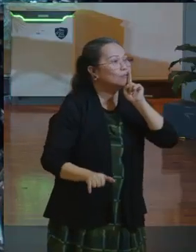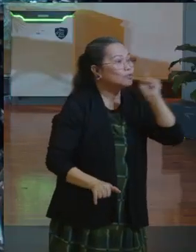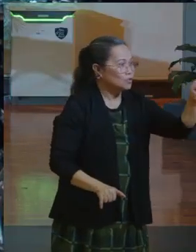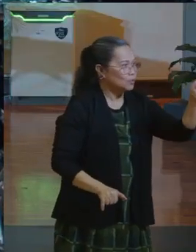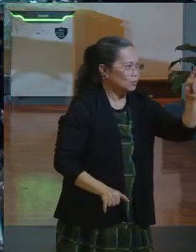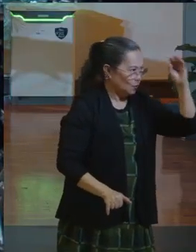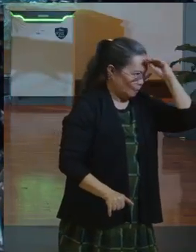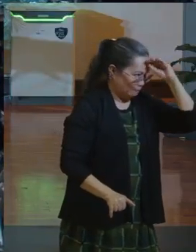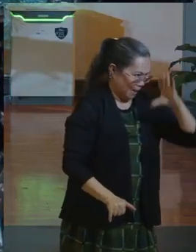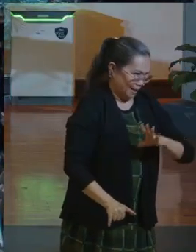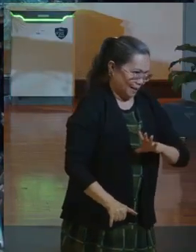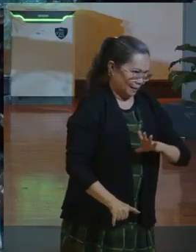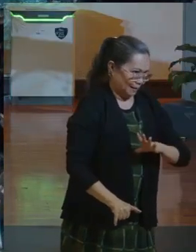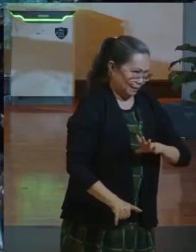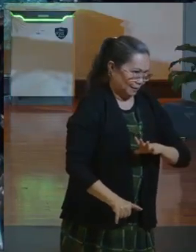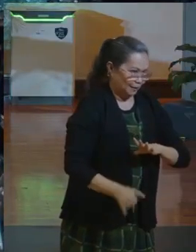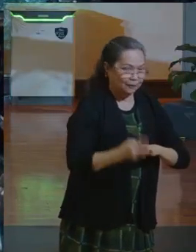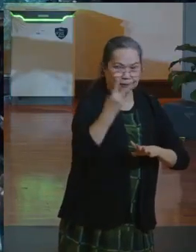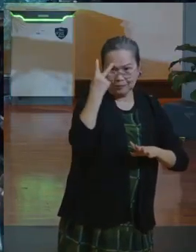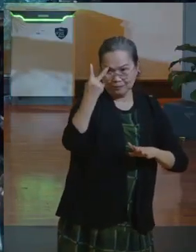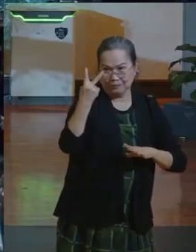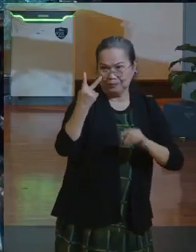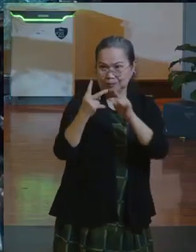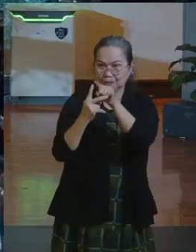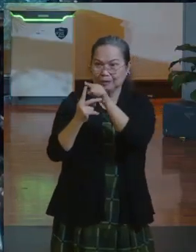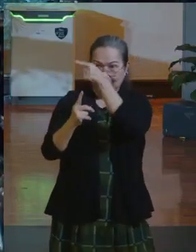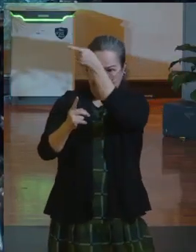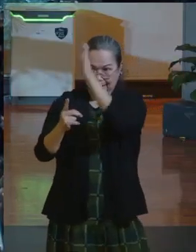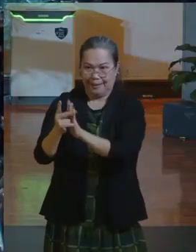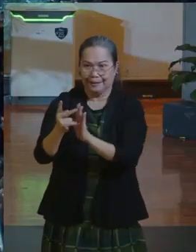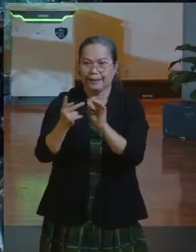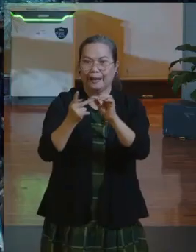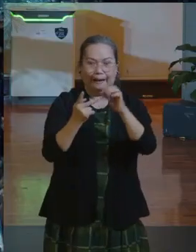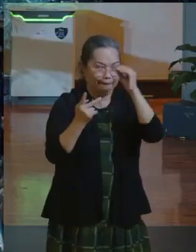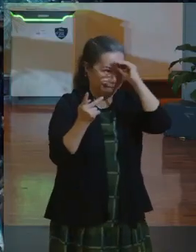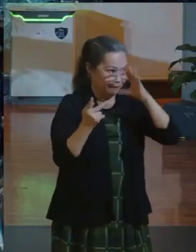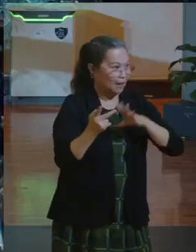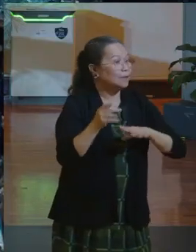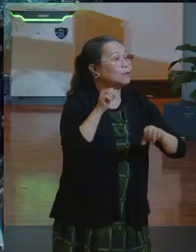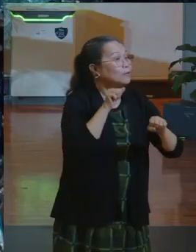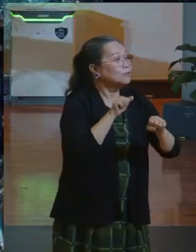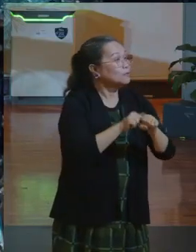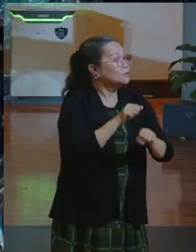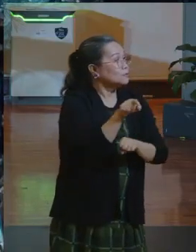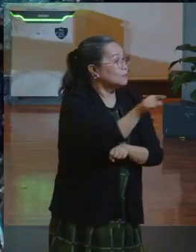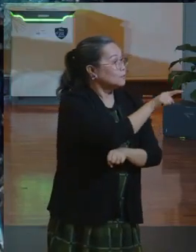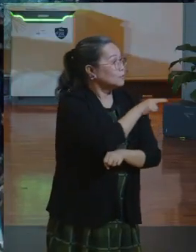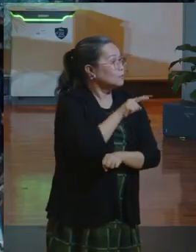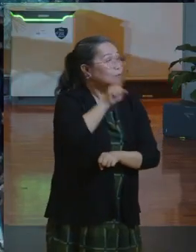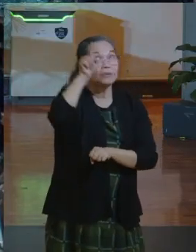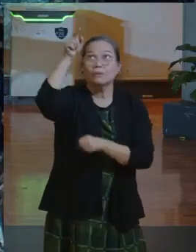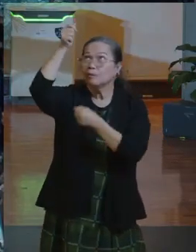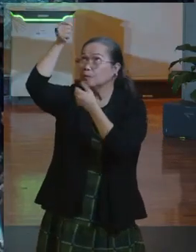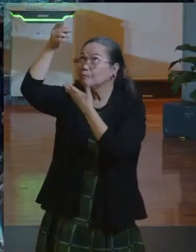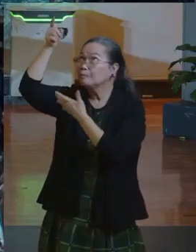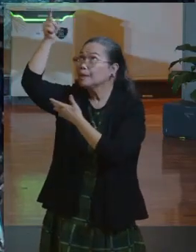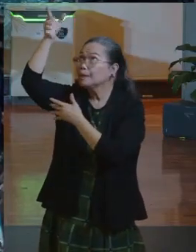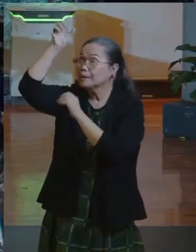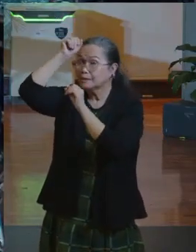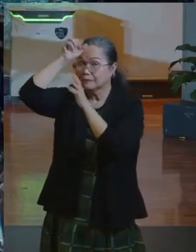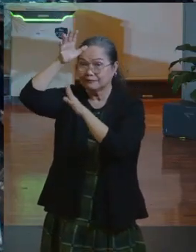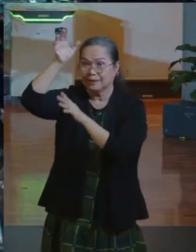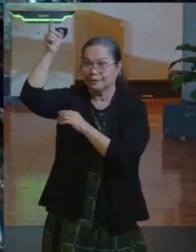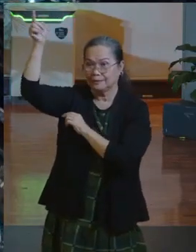tunay na tao upang kanyang magampanan ang iniutos ng Diyos Ama sa